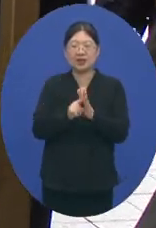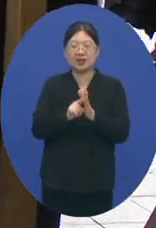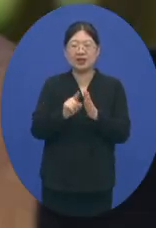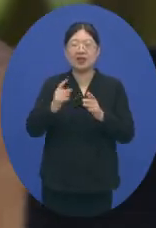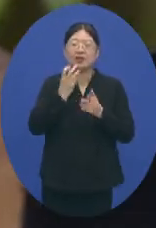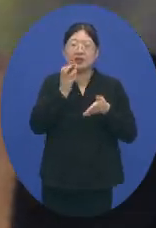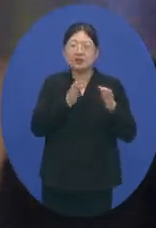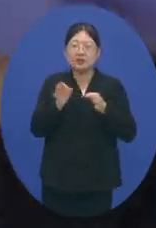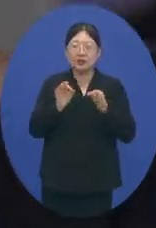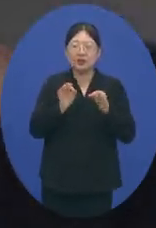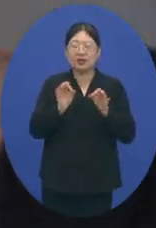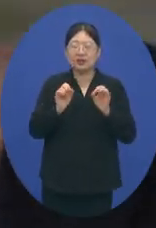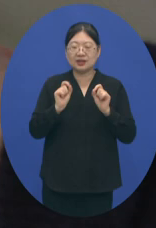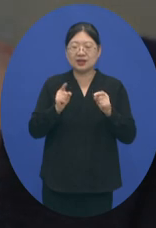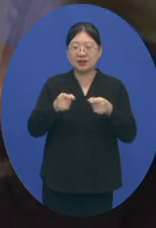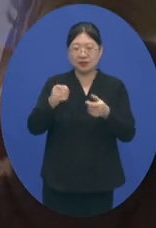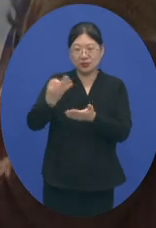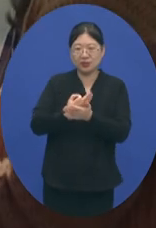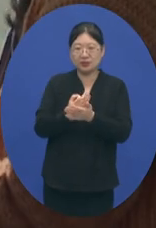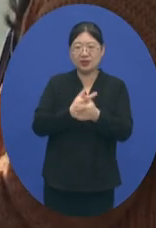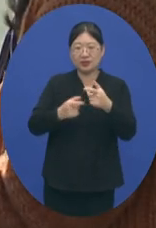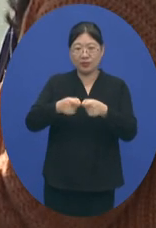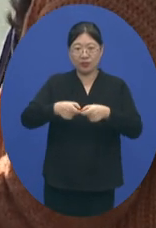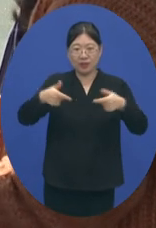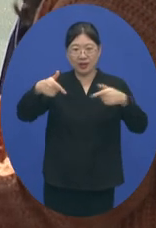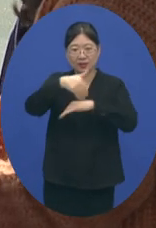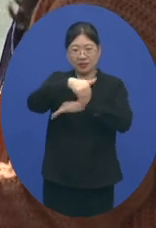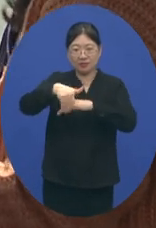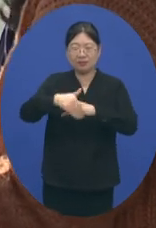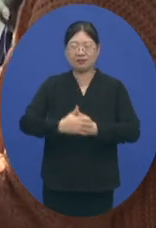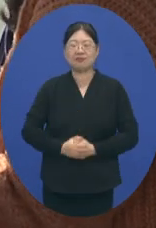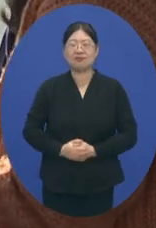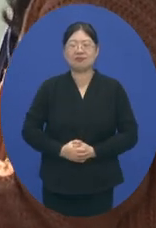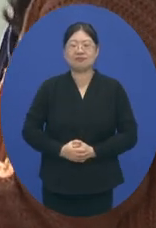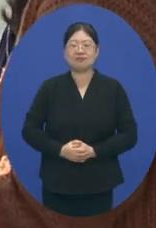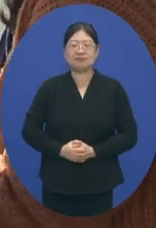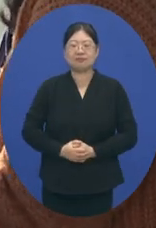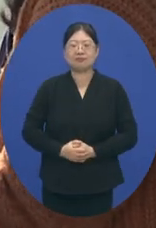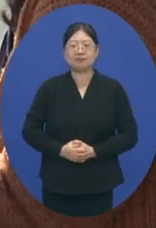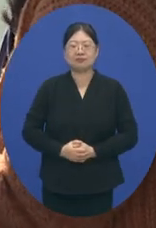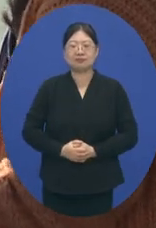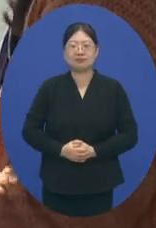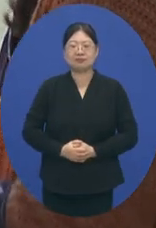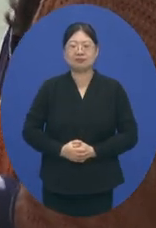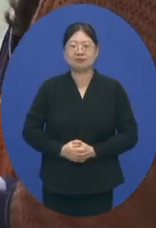기회소득은 점차 확대될 전망입니다. GTV 뉴스 최창순입니다.